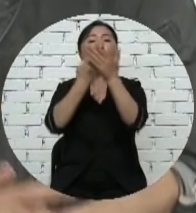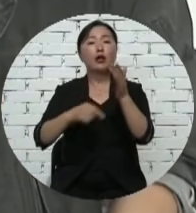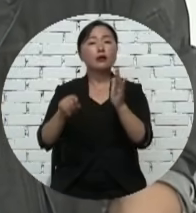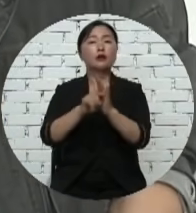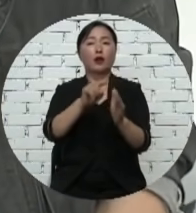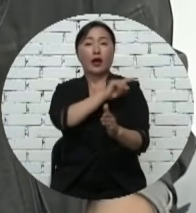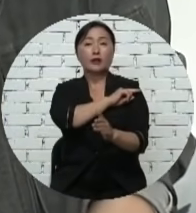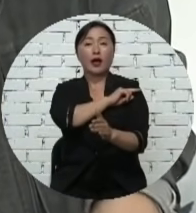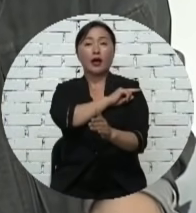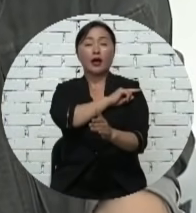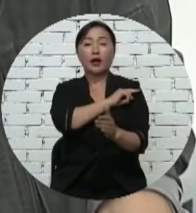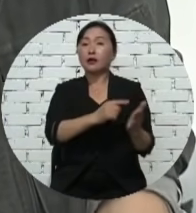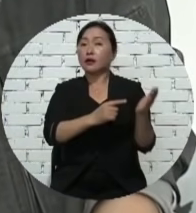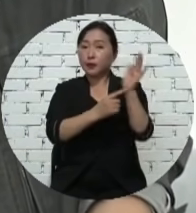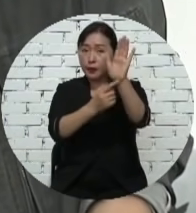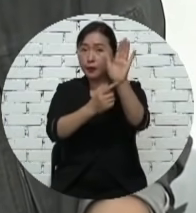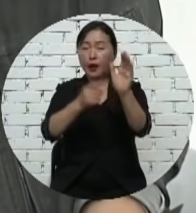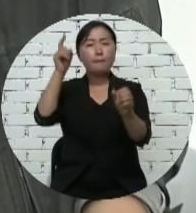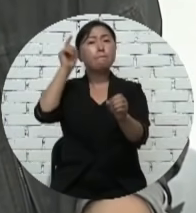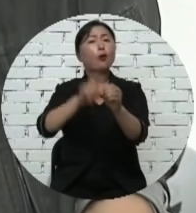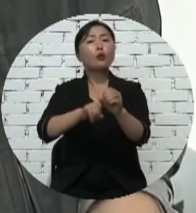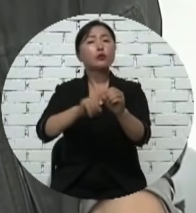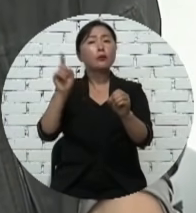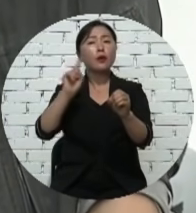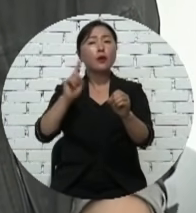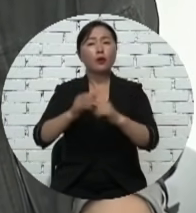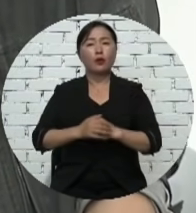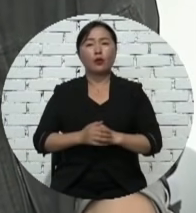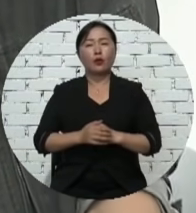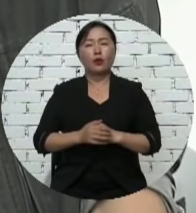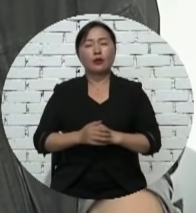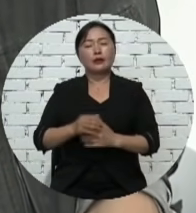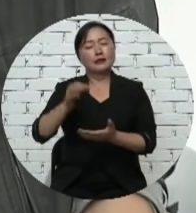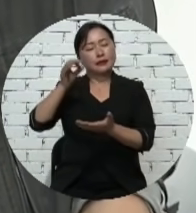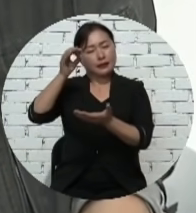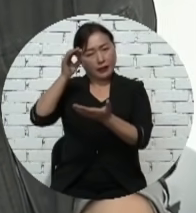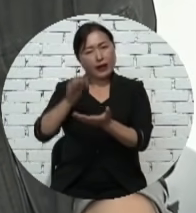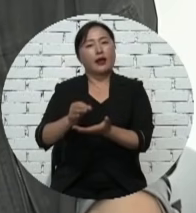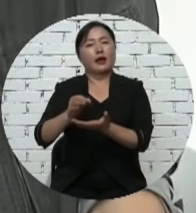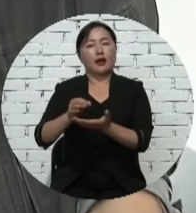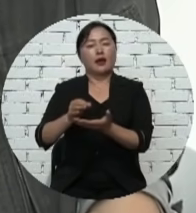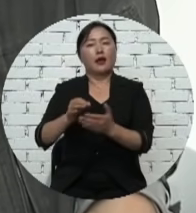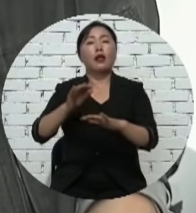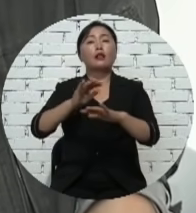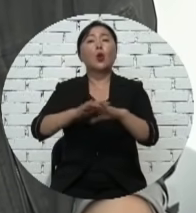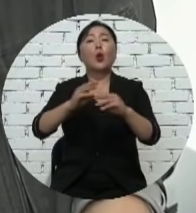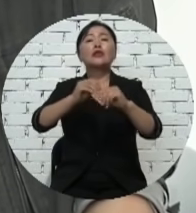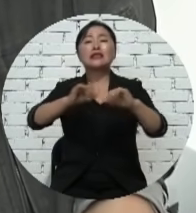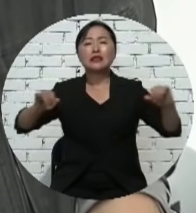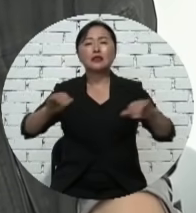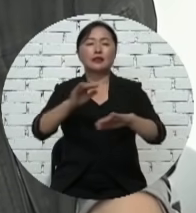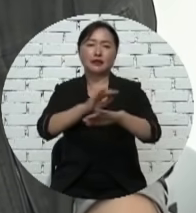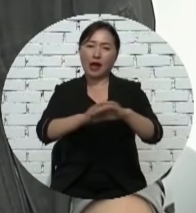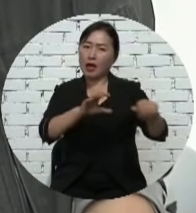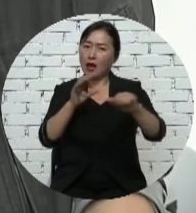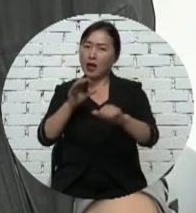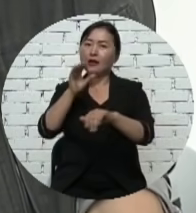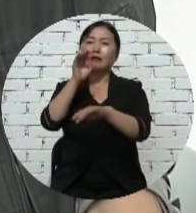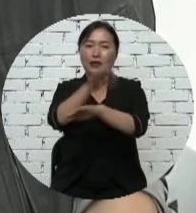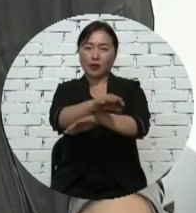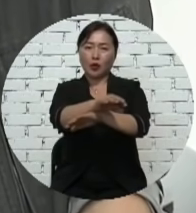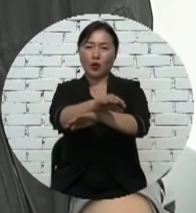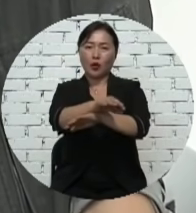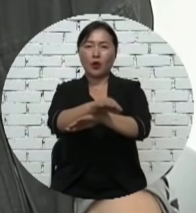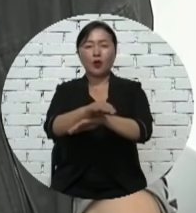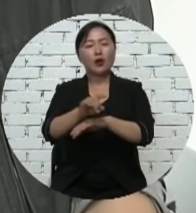큰 그 목적은 저렴한 농지를 활용하자는 겁니다. 저렴한 농지를 활용해서 한 전체로 치면